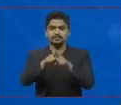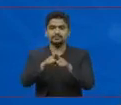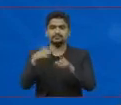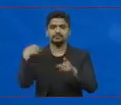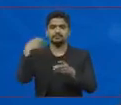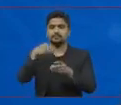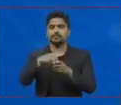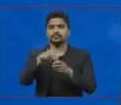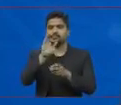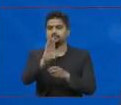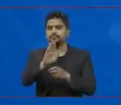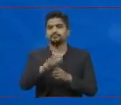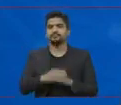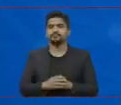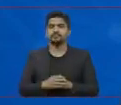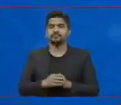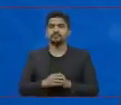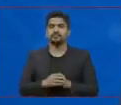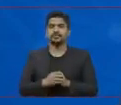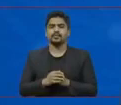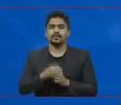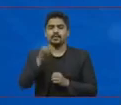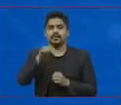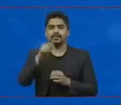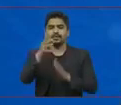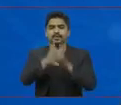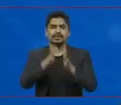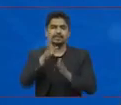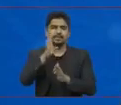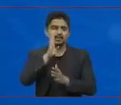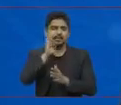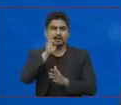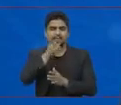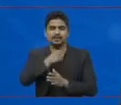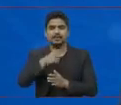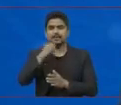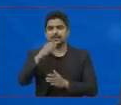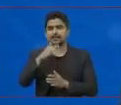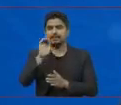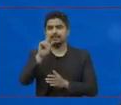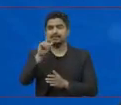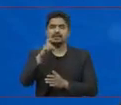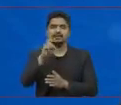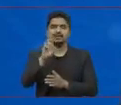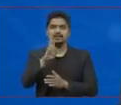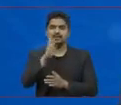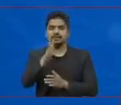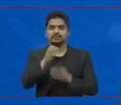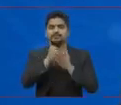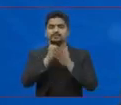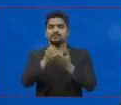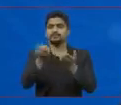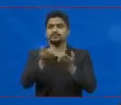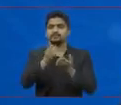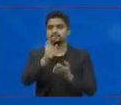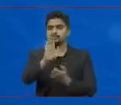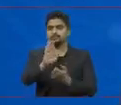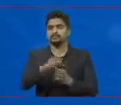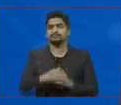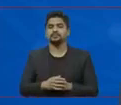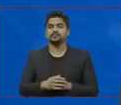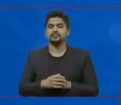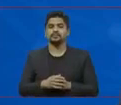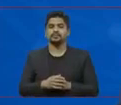विवरणका साथ उपस्थित भएको छु। आज साङ्केतिक भाषामा हामीलाई सागर सुवेदीले साथ दिँदै हुनुहुन्छ